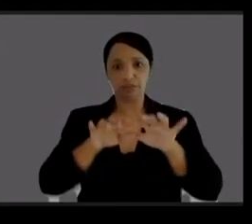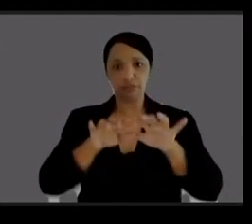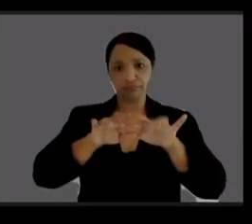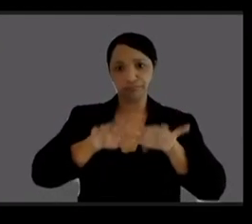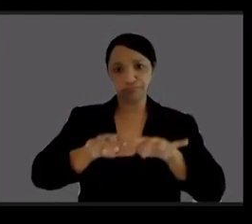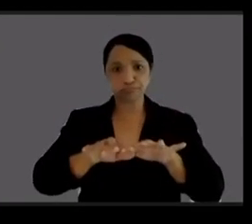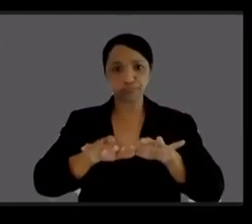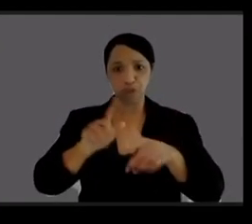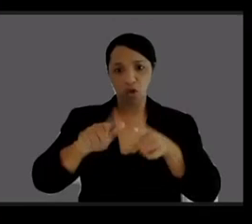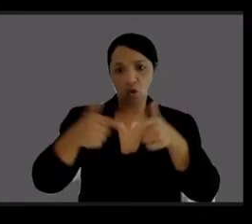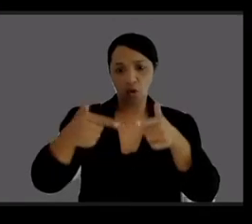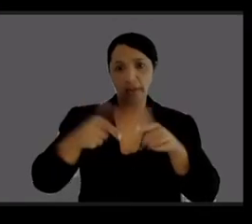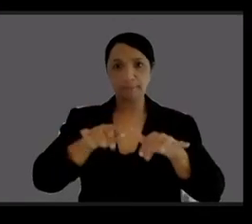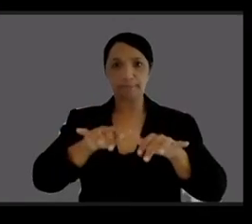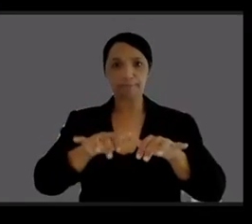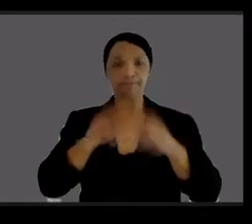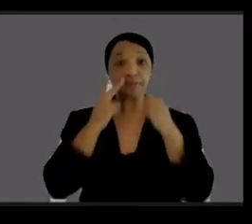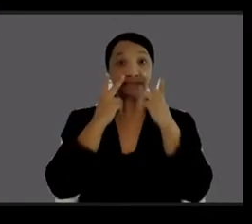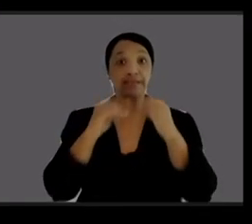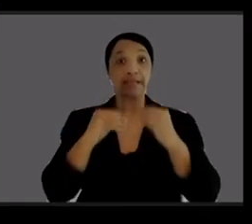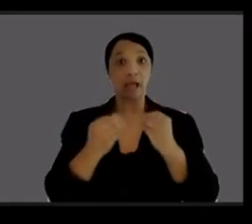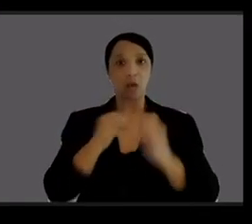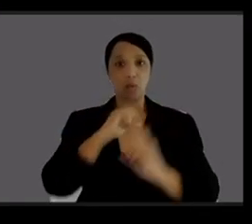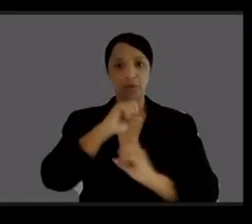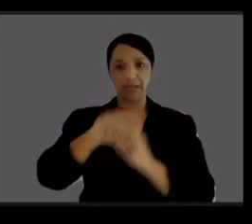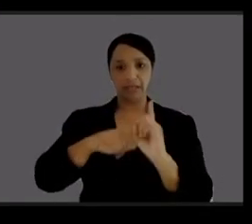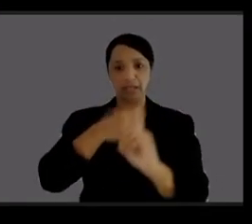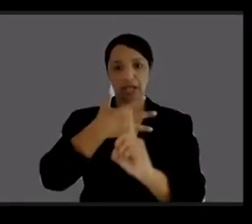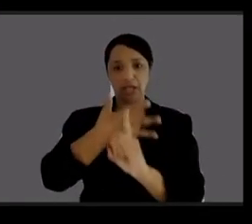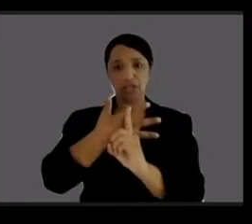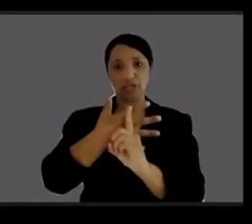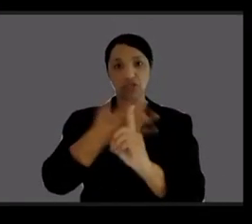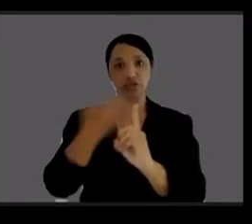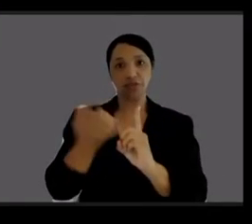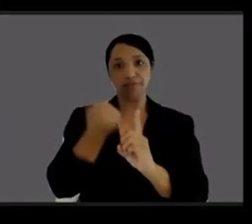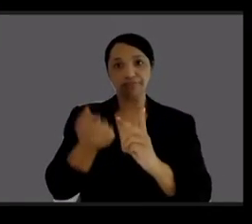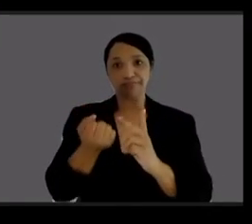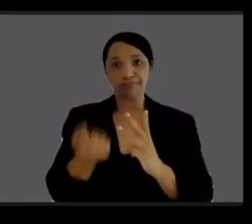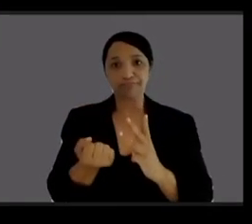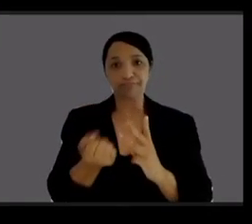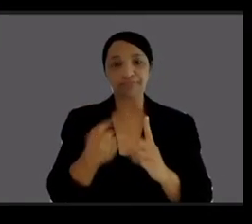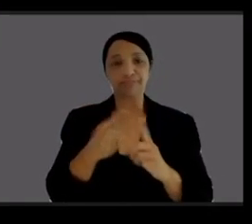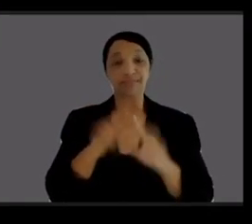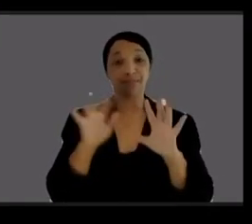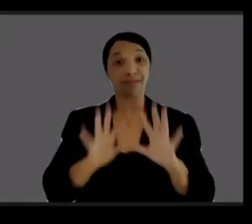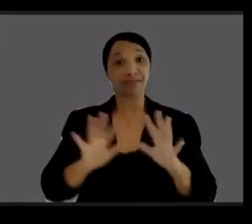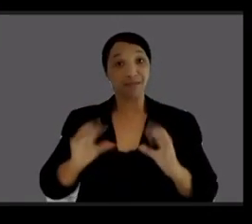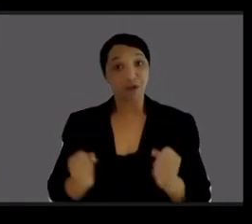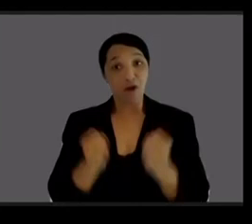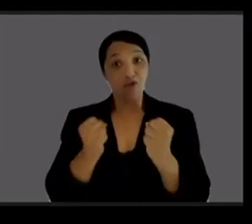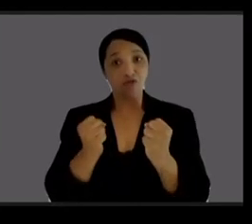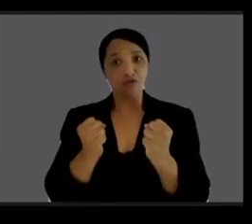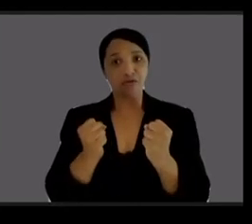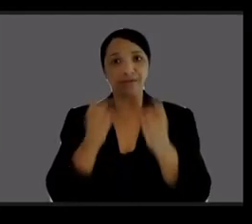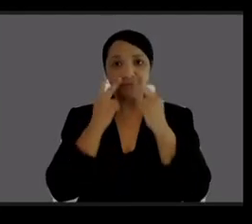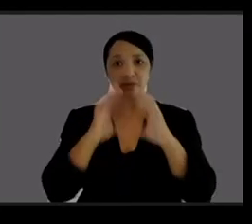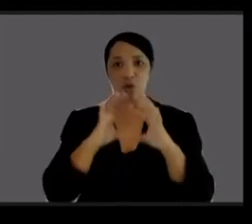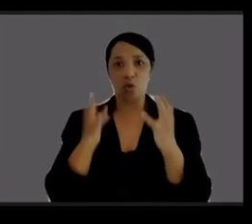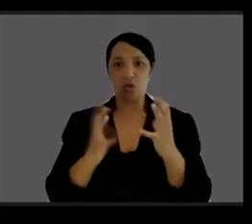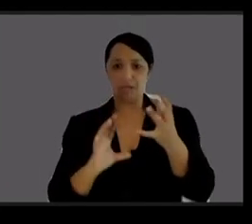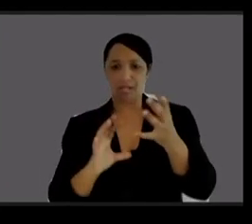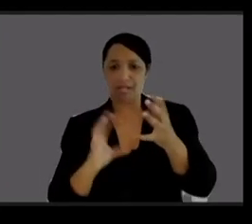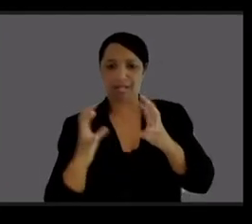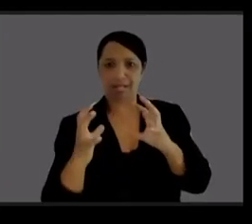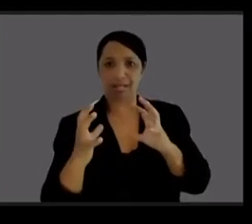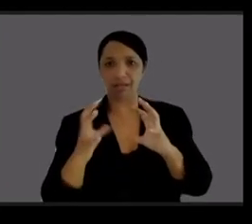术来帮助实现可持续发展目标，采取气候行动，建设一个更加美好的世界。